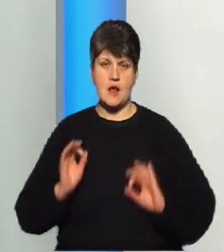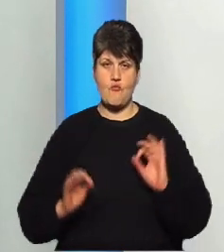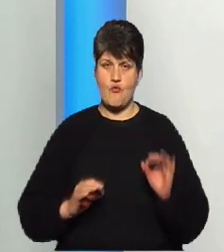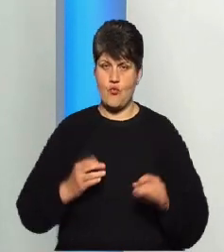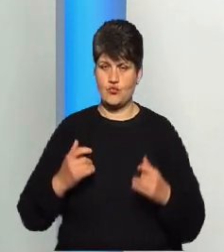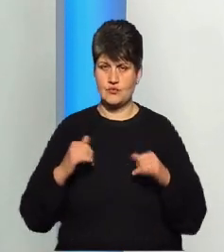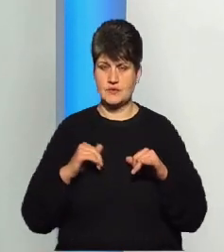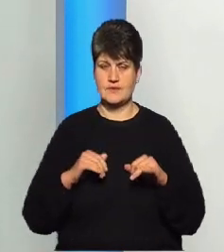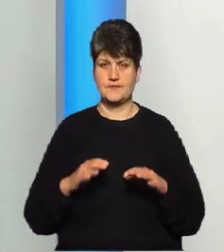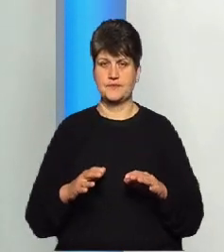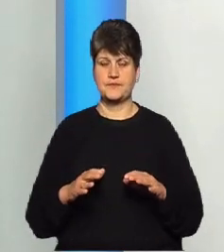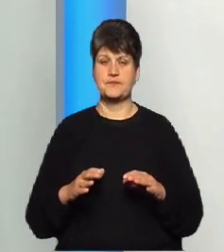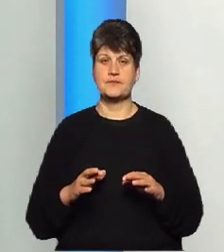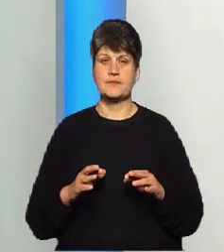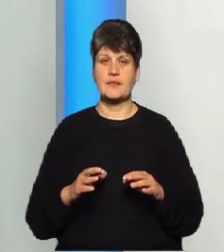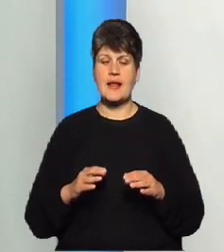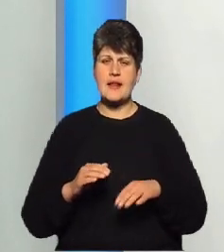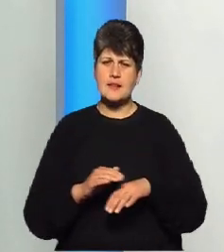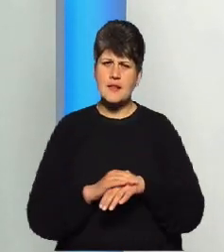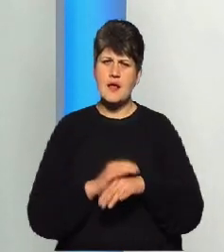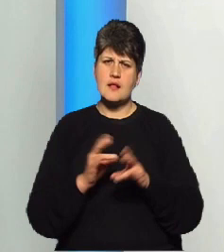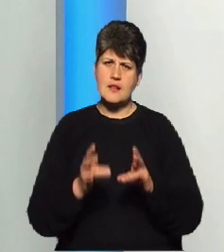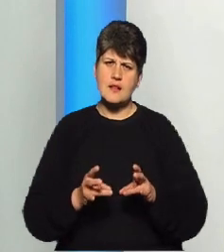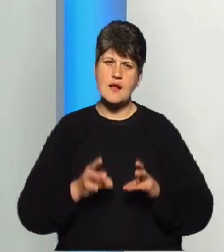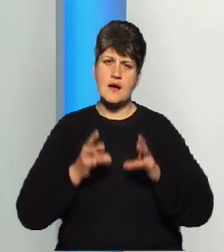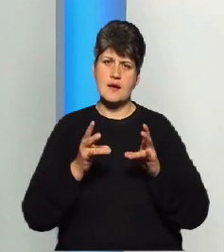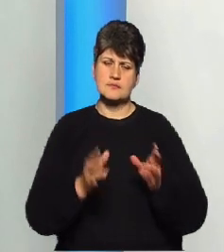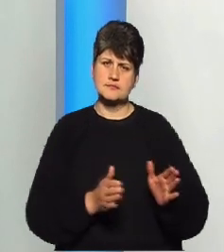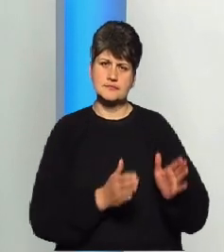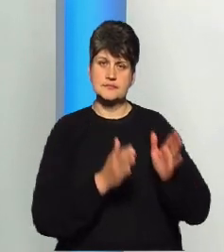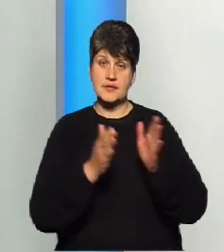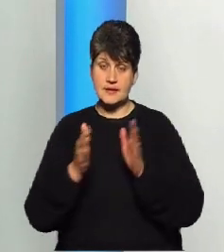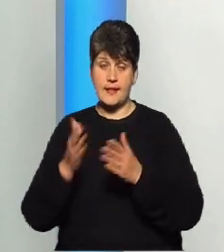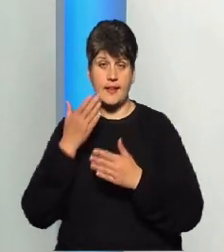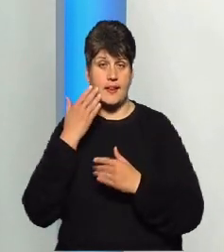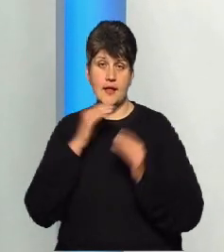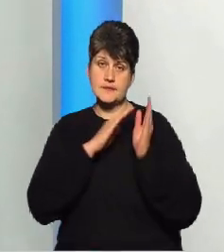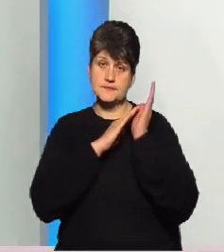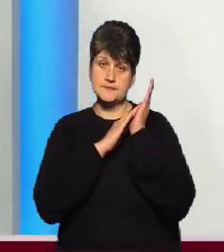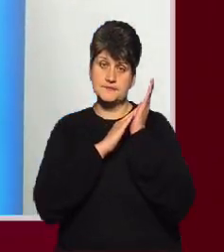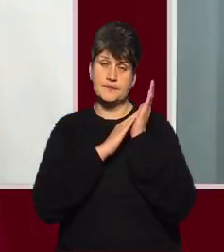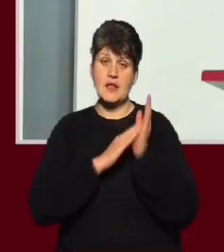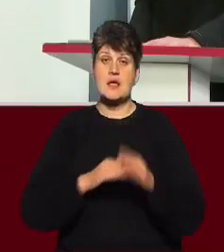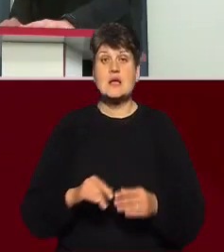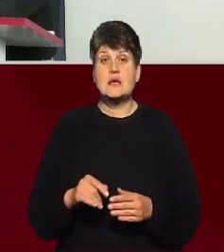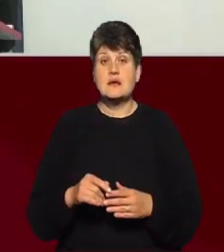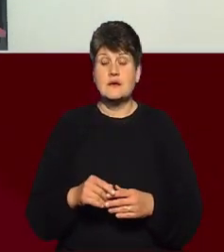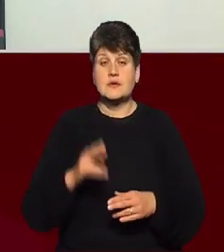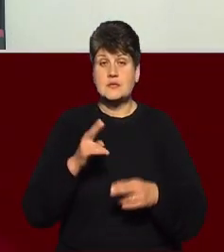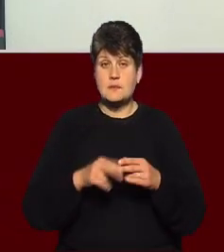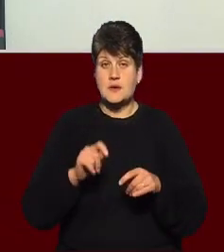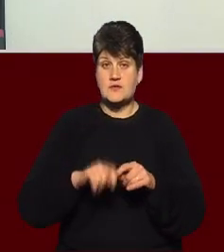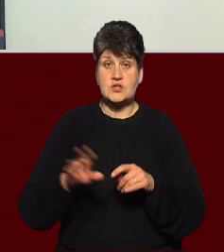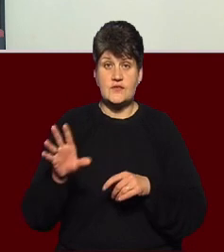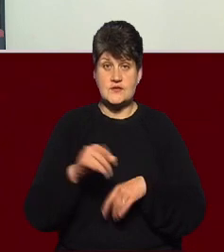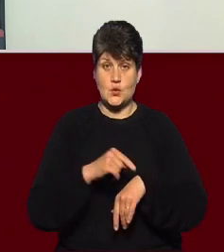якби лагідний тон перейти, і відповідно буде легше засинання. Ну і зрештою перевірити, чи всі годинники правильно йдуть, тому